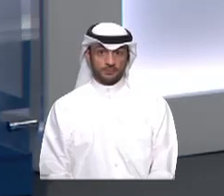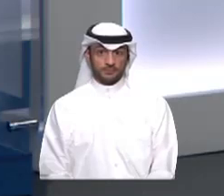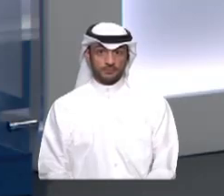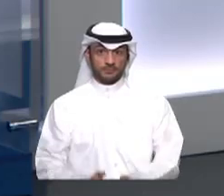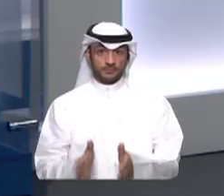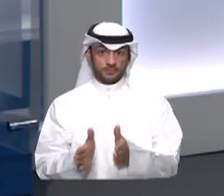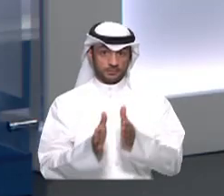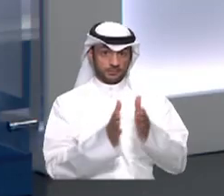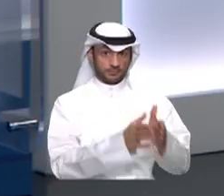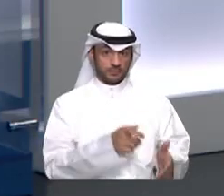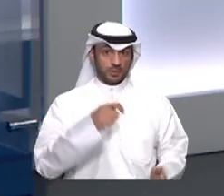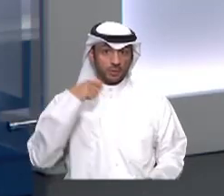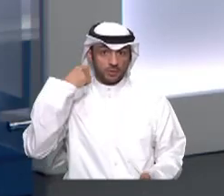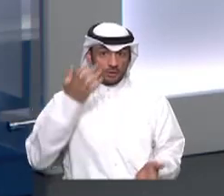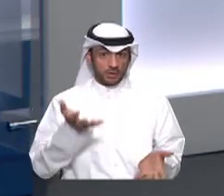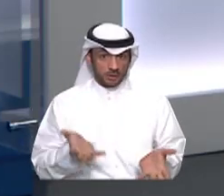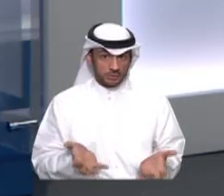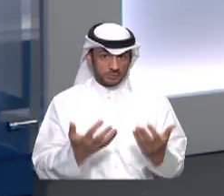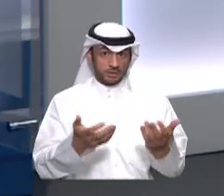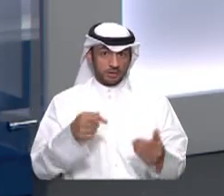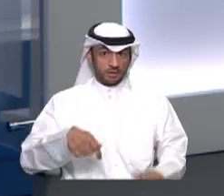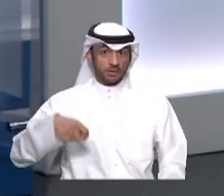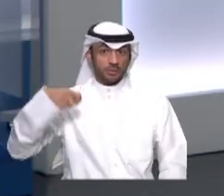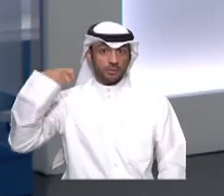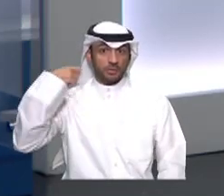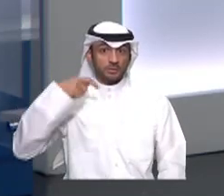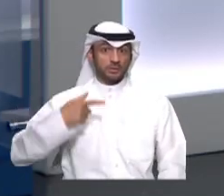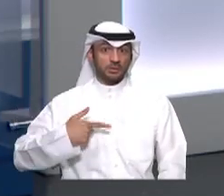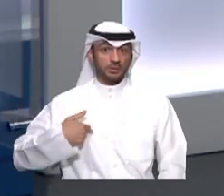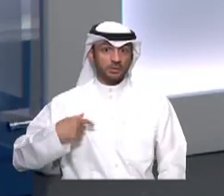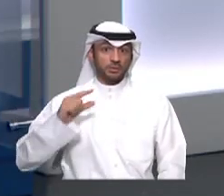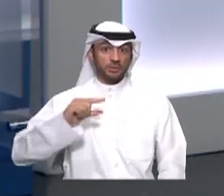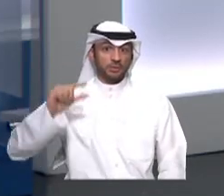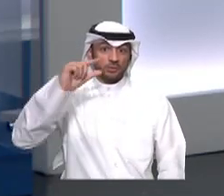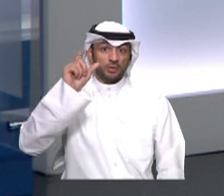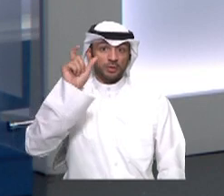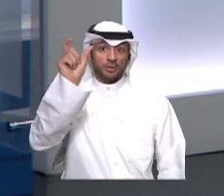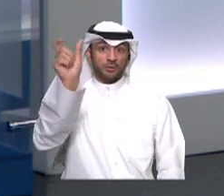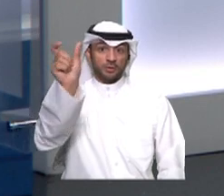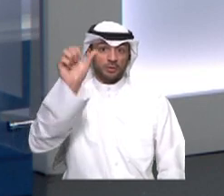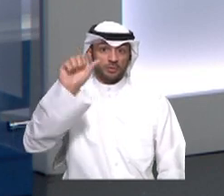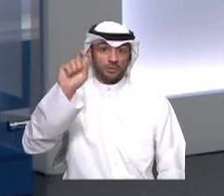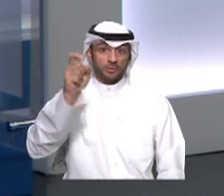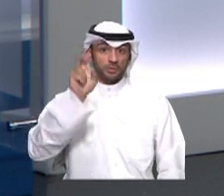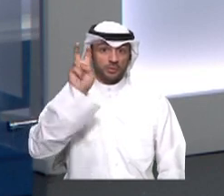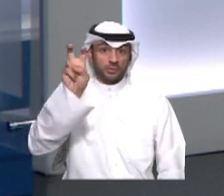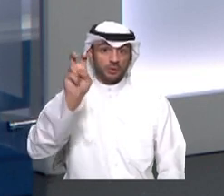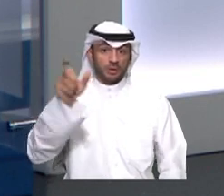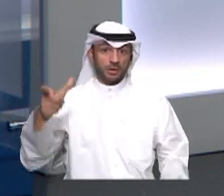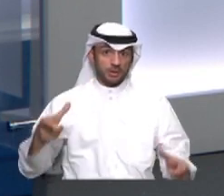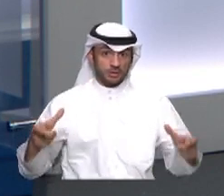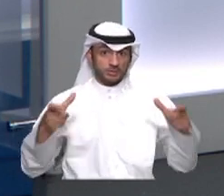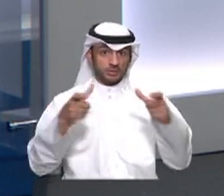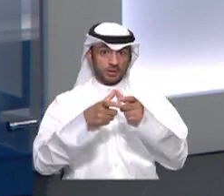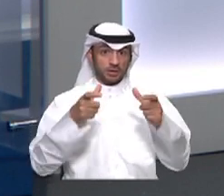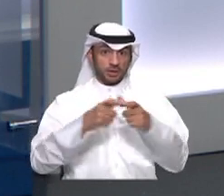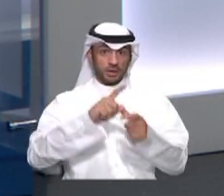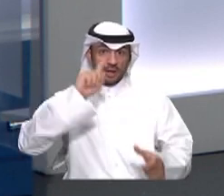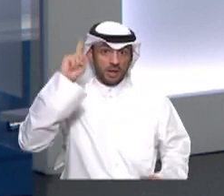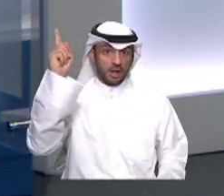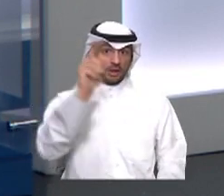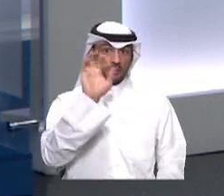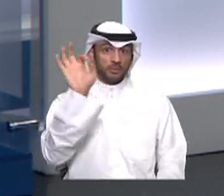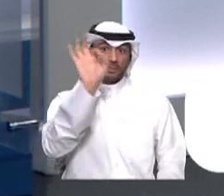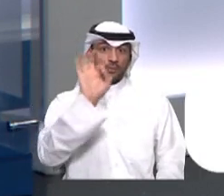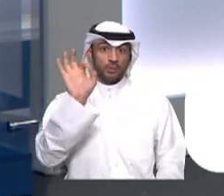ترأست وزيرة الأشغال العامة الدكتورة نورة المشعان وفد دولة الكويت المشارك في المنتدى اللوجستي العالمي والذي تنظمه وزارة